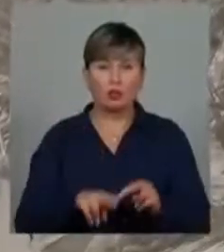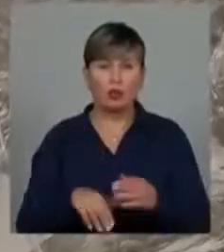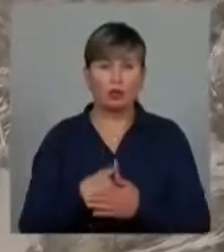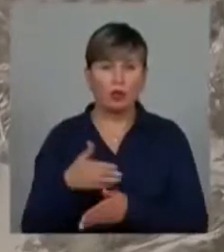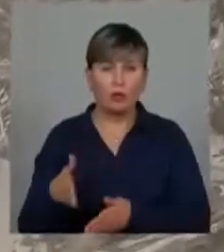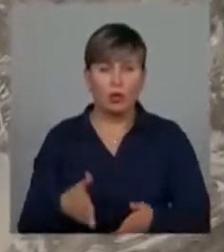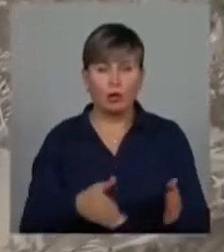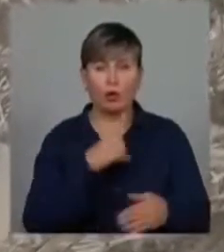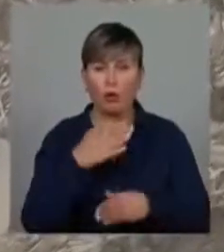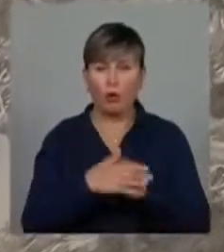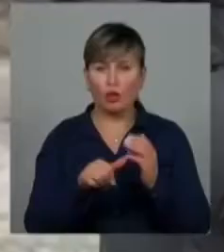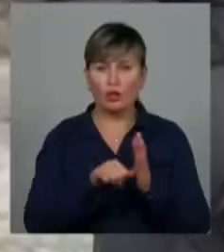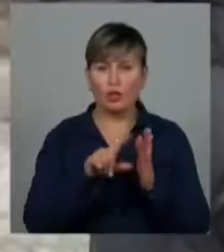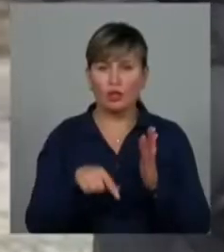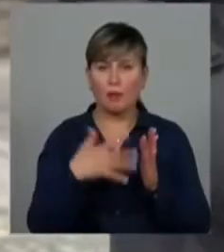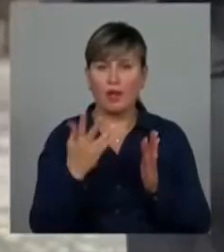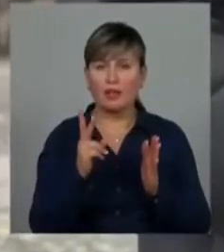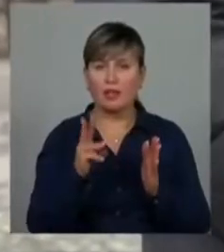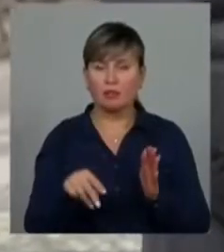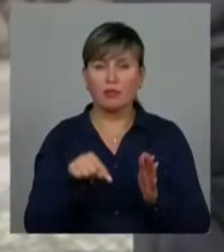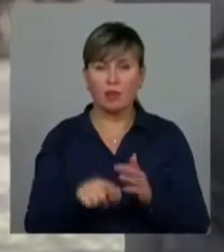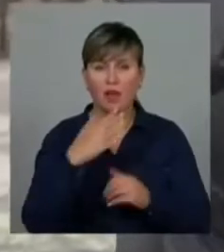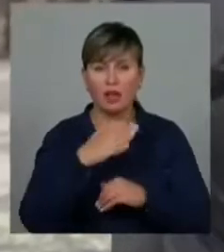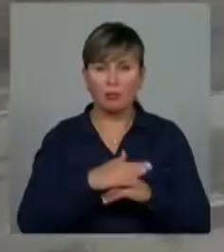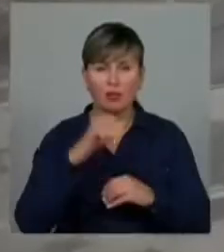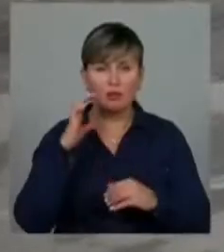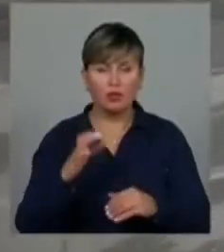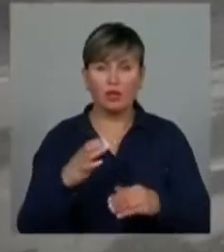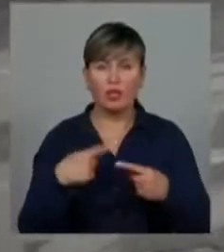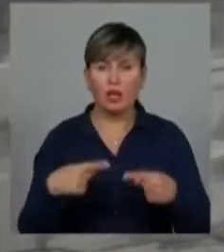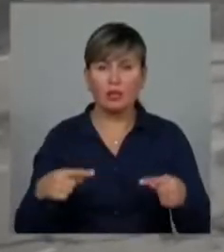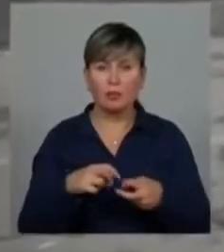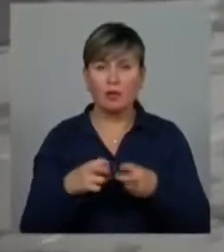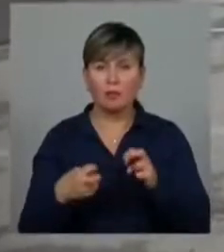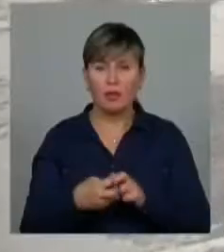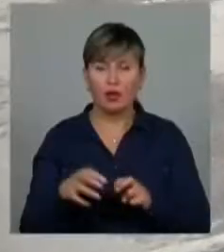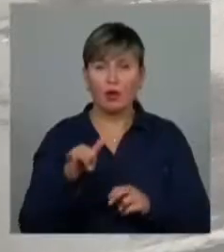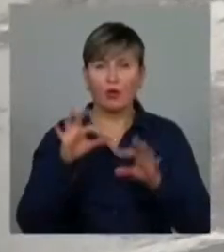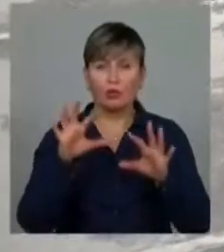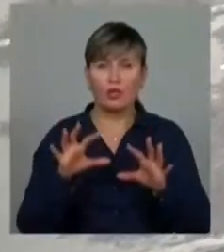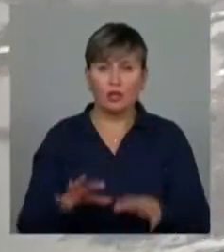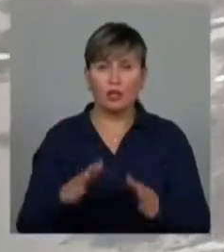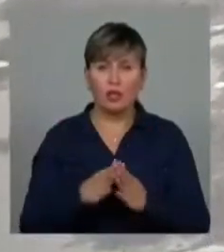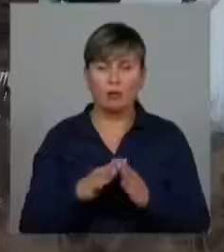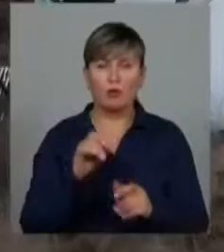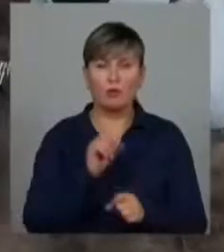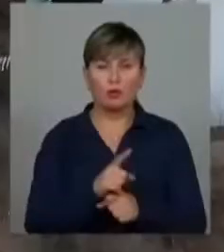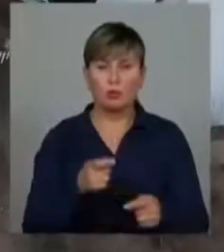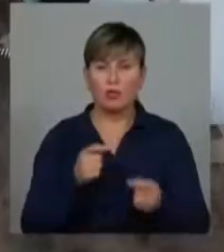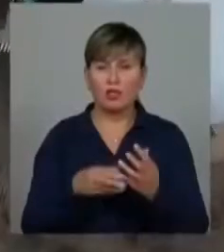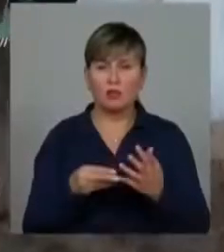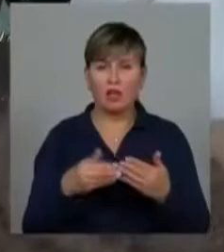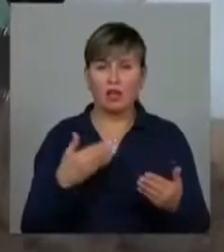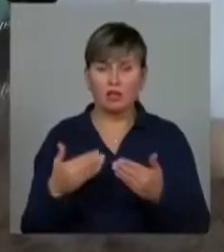дорогу протяженностью 6,5 километров. Здесь же аким выслушал насущные проблемы горожан насчет узаконения домов и поручил управлению земельных